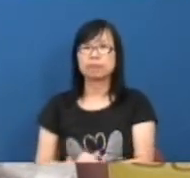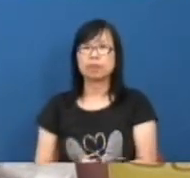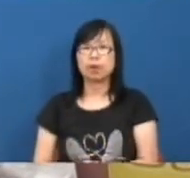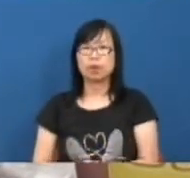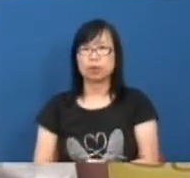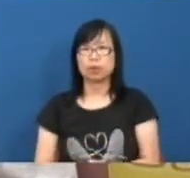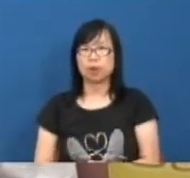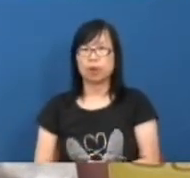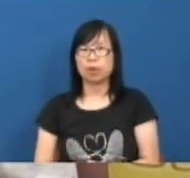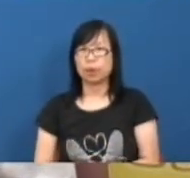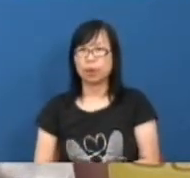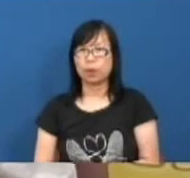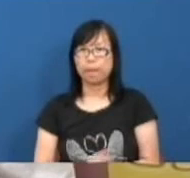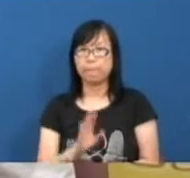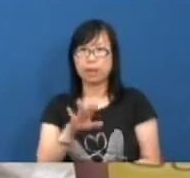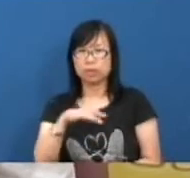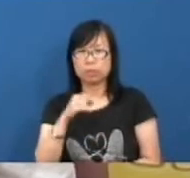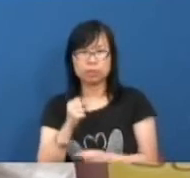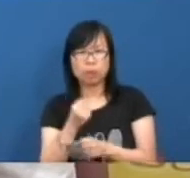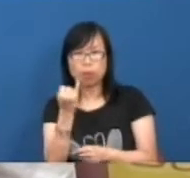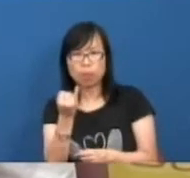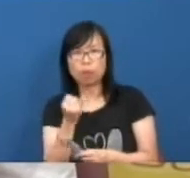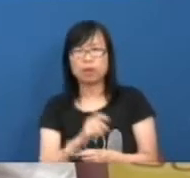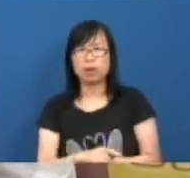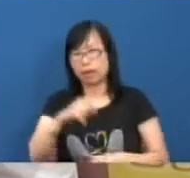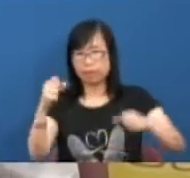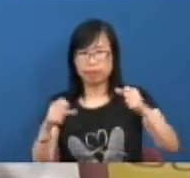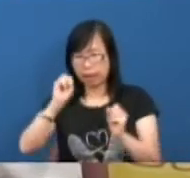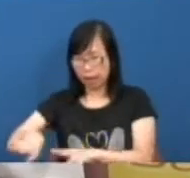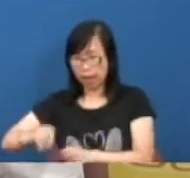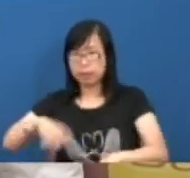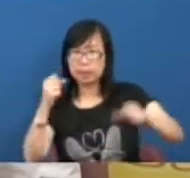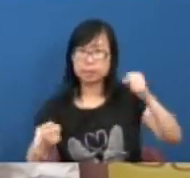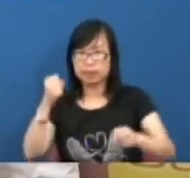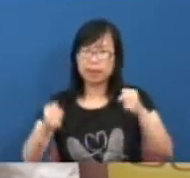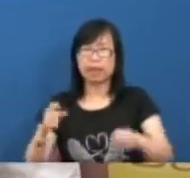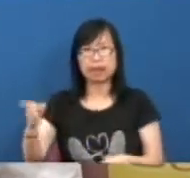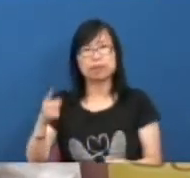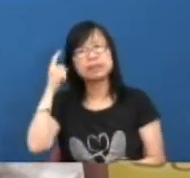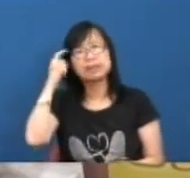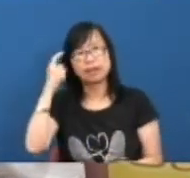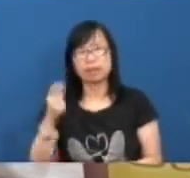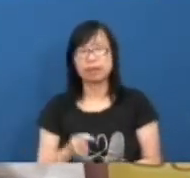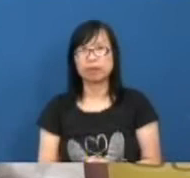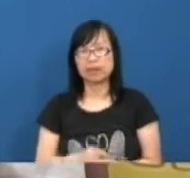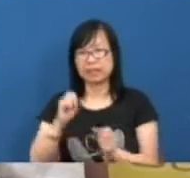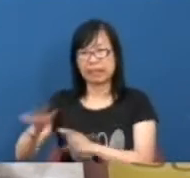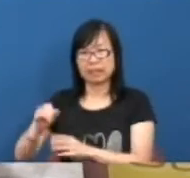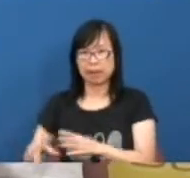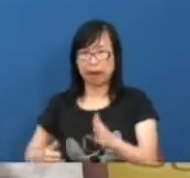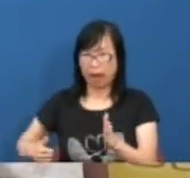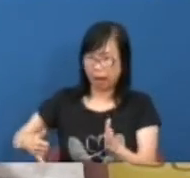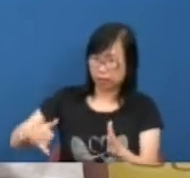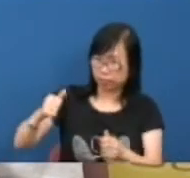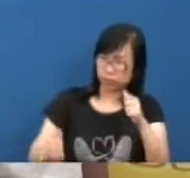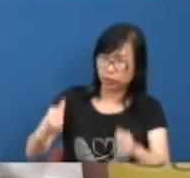當做一個其實唔係咁壞嘅嘢咯。譬如啲垃圾車經過咧，阿郭生你都知道啦。咁咧啲垃圾車經過咧，係好